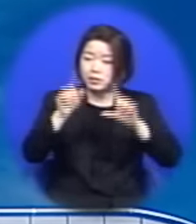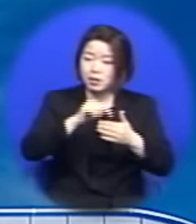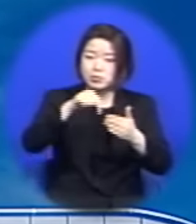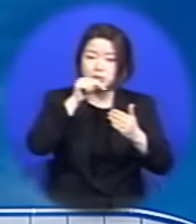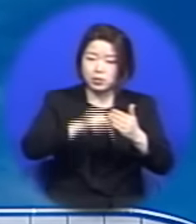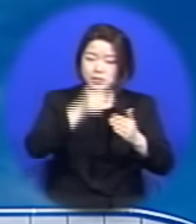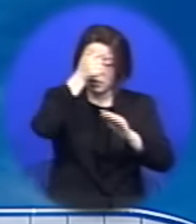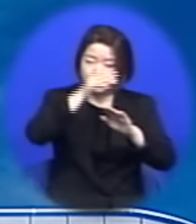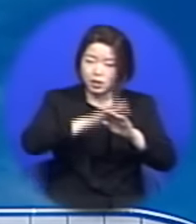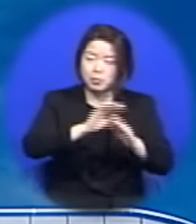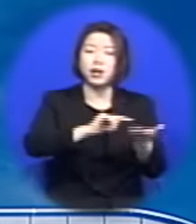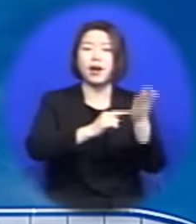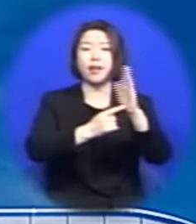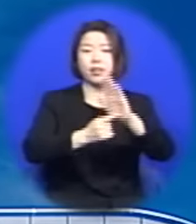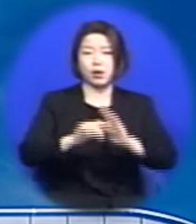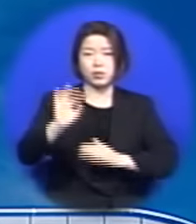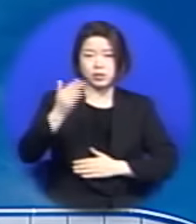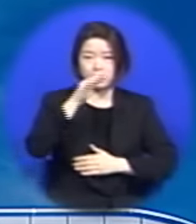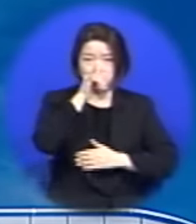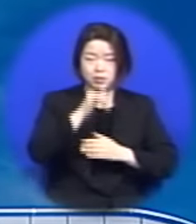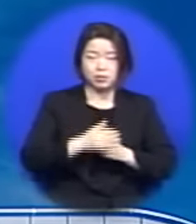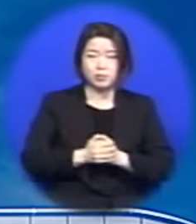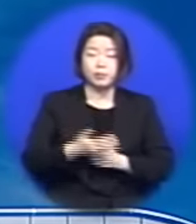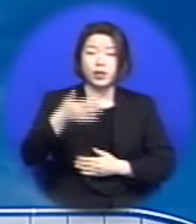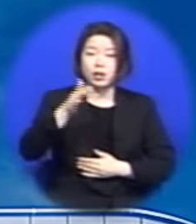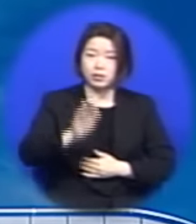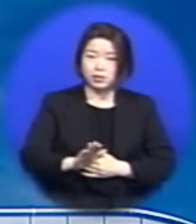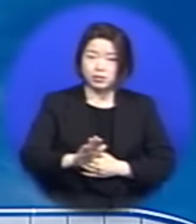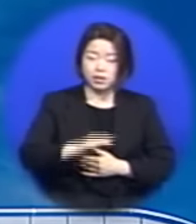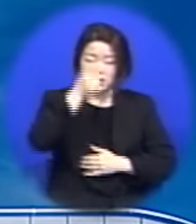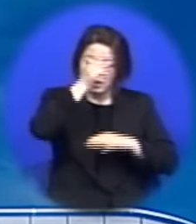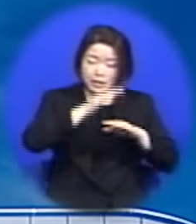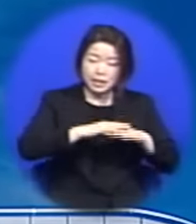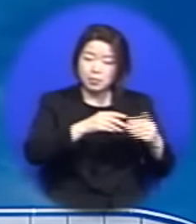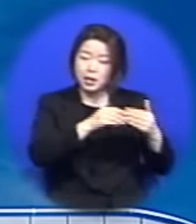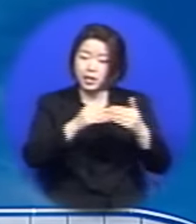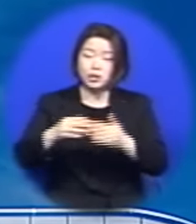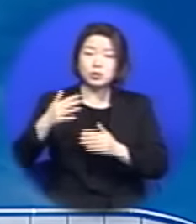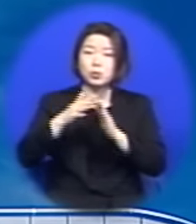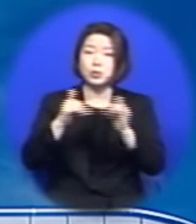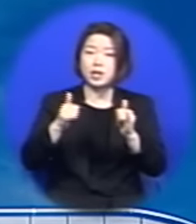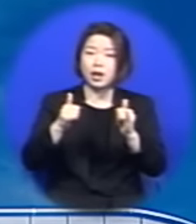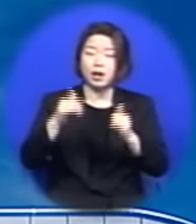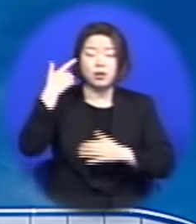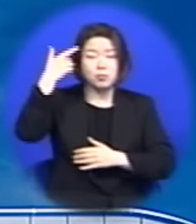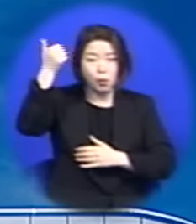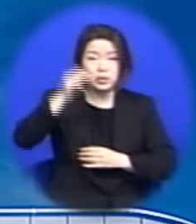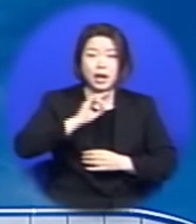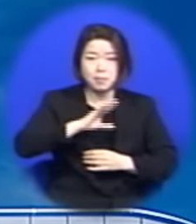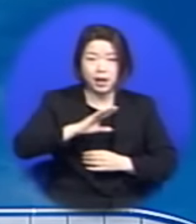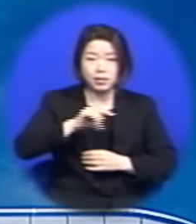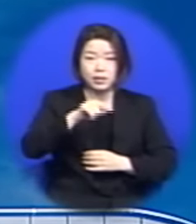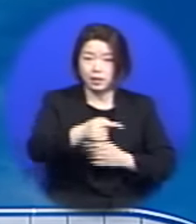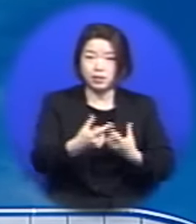나오는 거예요 그런데 예배 인도자인 목사만 그래야 되는